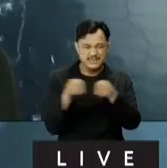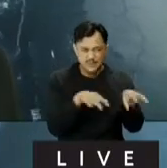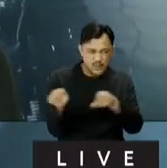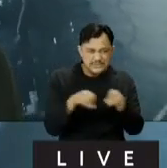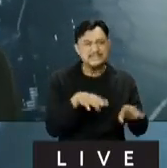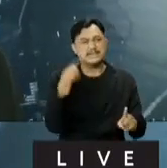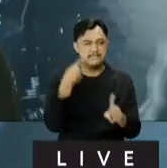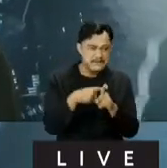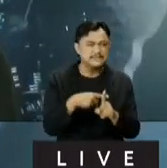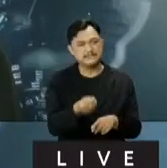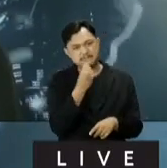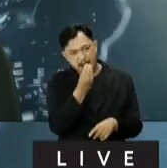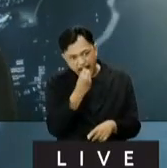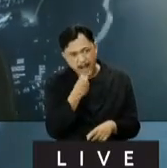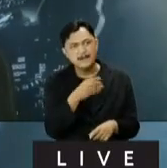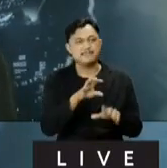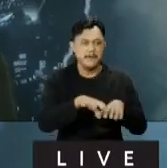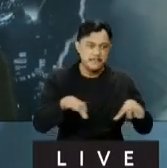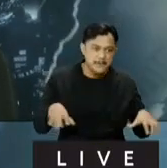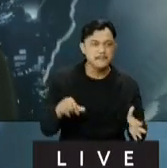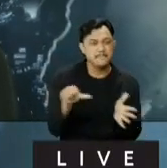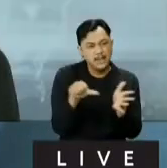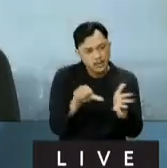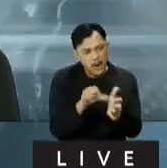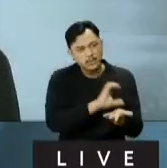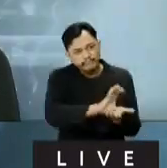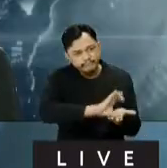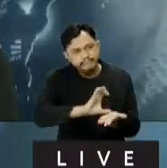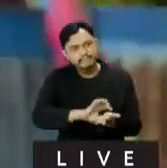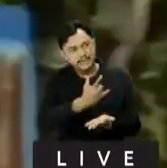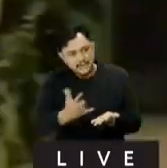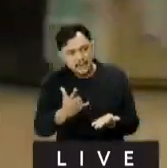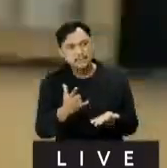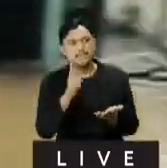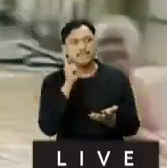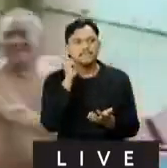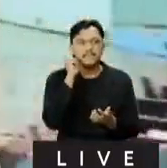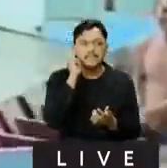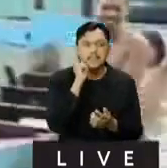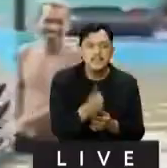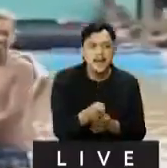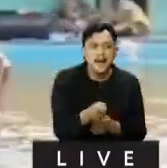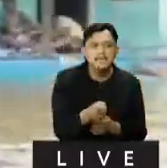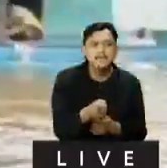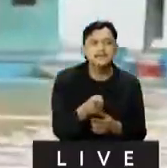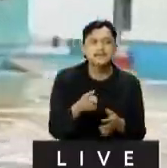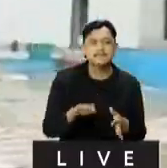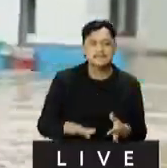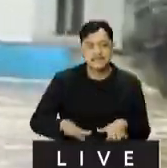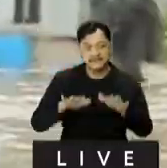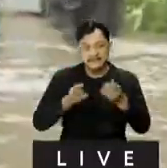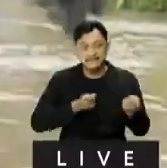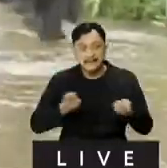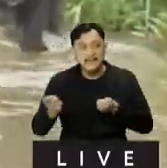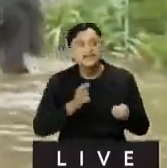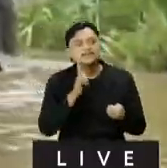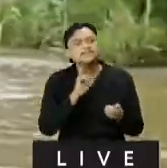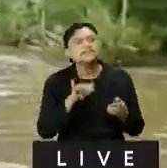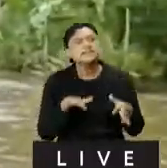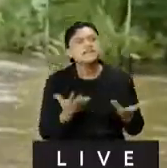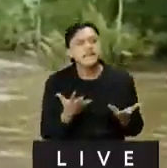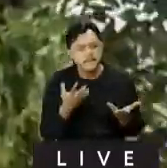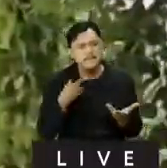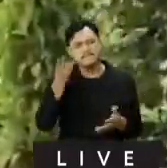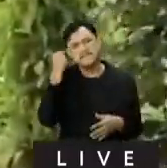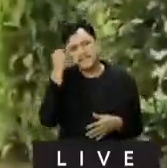bantuan-bantuan logistik dan lain sebagainya. Namun, bagaimana terkait dengan penanganan banjirnya, Pak? Apa kemudian upaya yang dilakukan oleh pemerintah setempat begitu